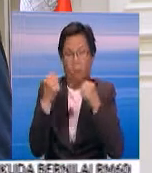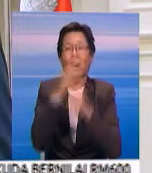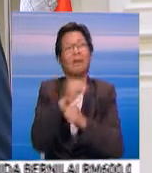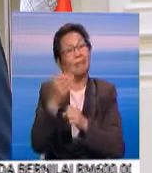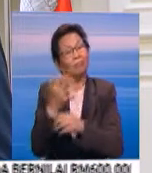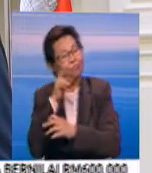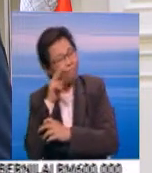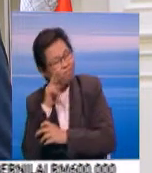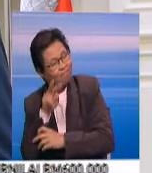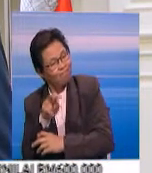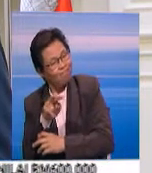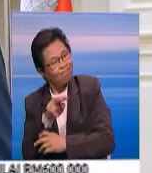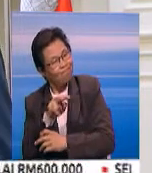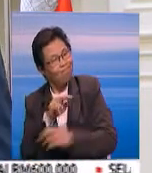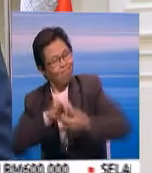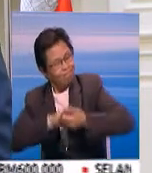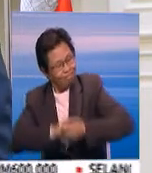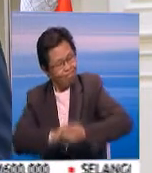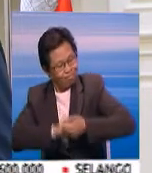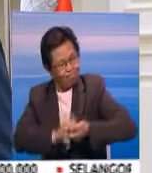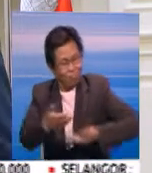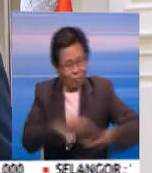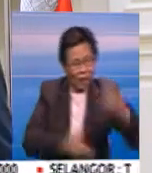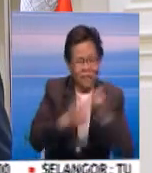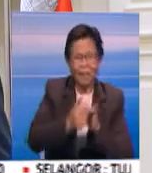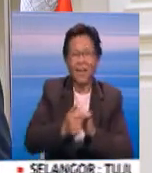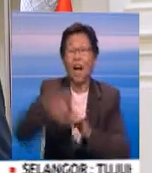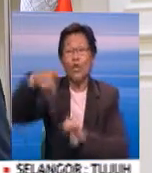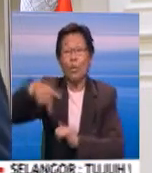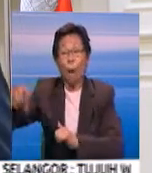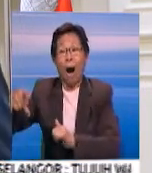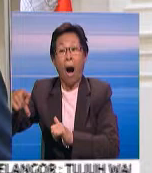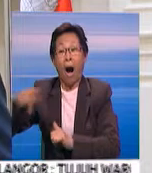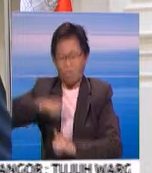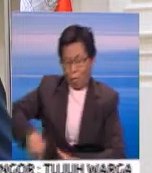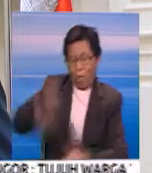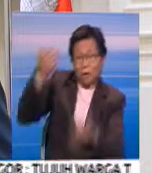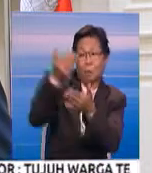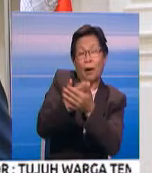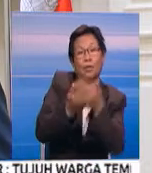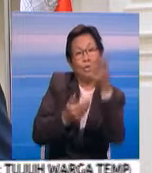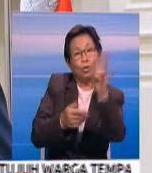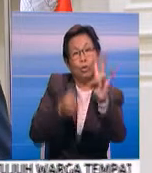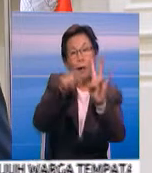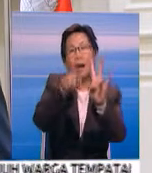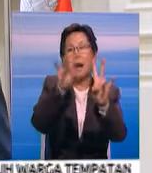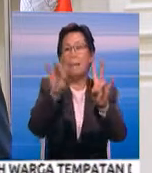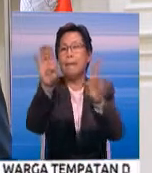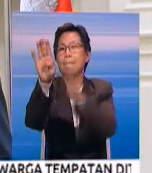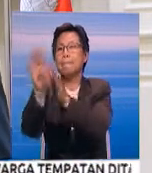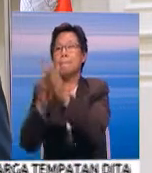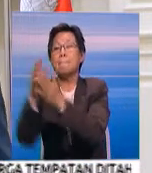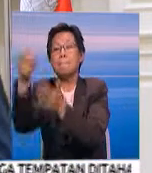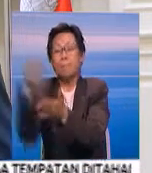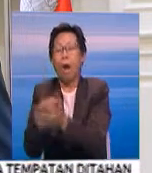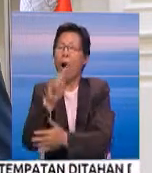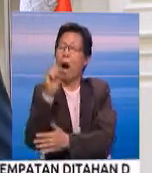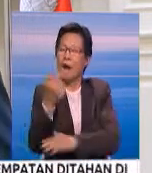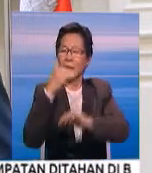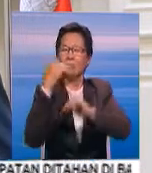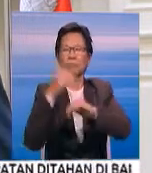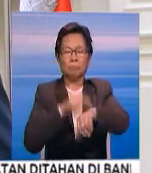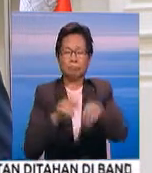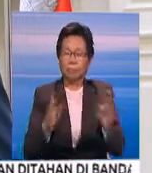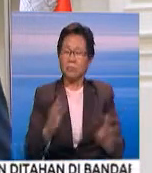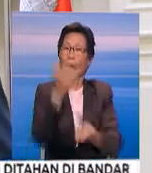dapat dilihat menerusi hubungan dagang antara Kuala Lumpur dan Phnom Penh yang kini mencecah RM17.8 bilion hanya dalam tempoh